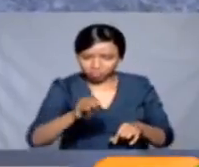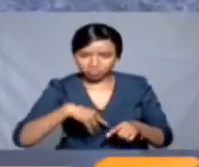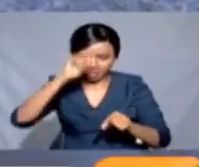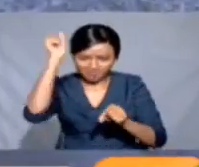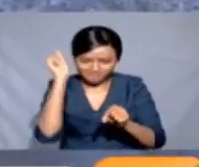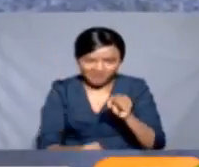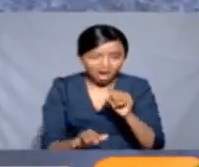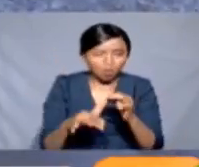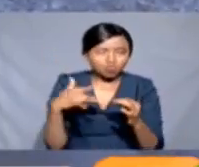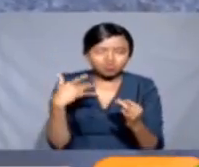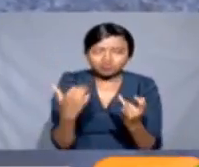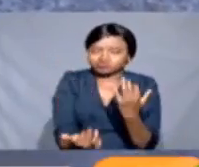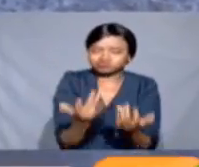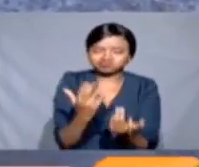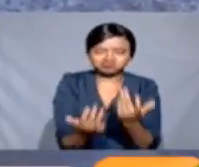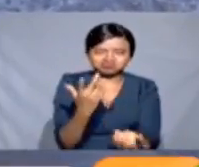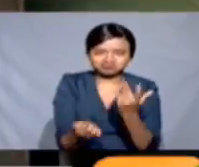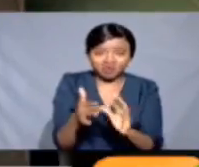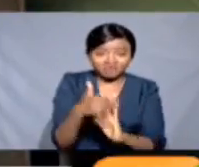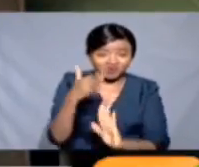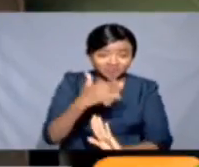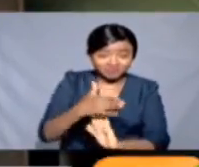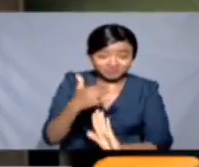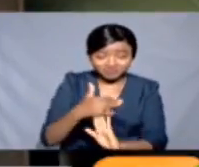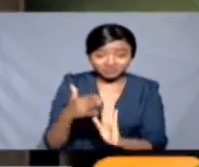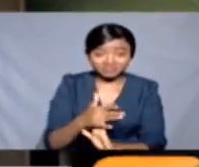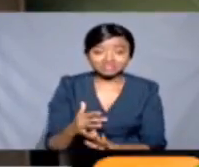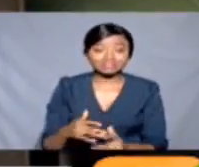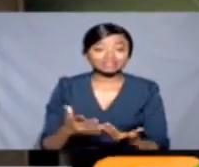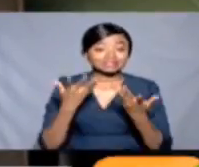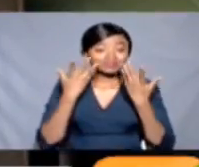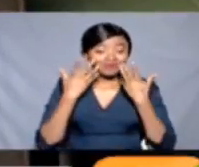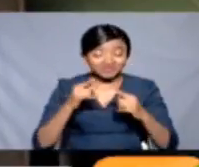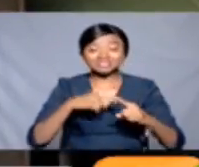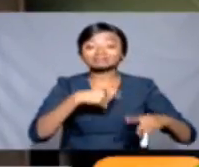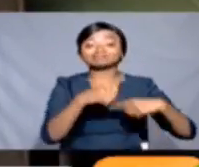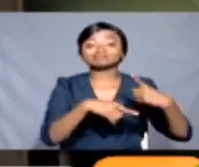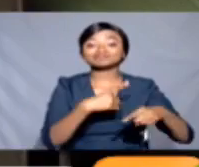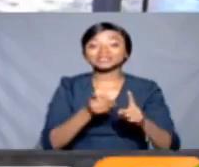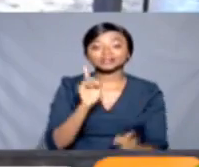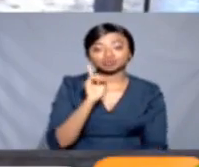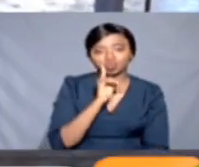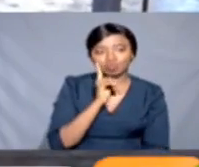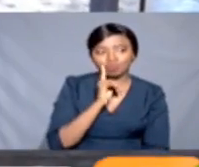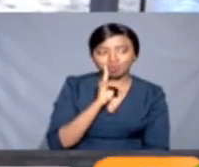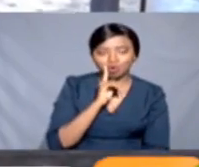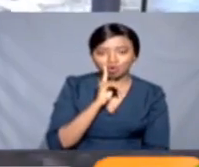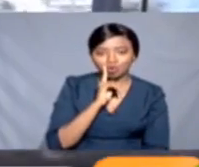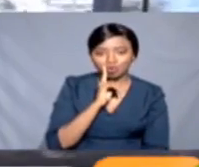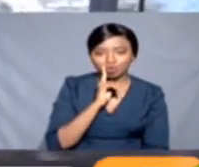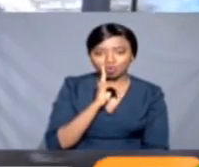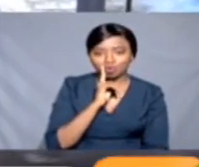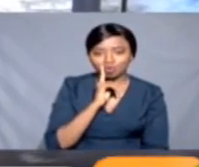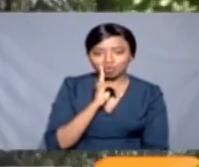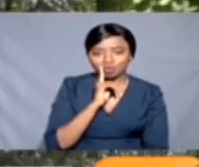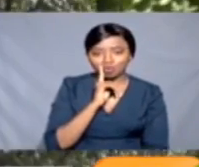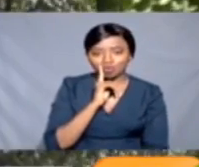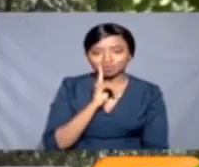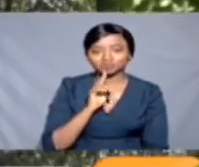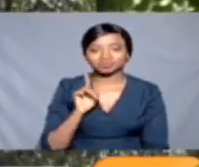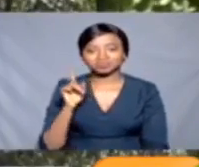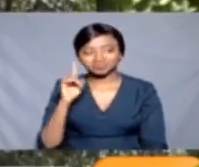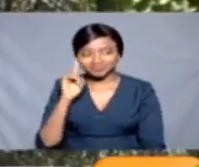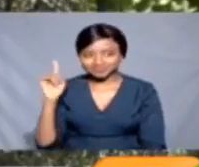iwake kidogo zaidi haraka. Alafu kwamba hii itaendelea kuchomeka paka kesho. Ile ni masaa na tutajua sasa